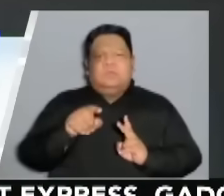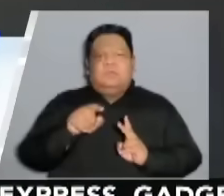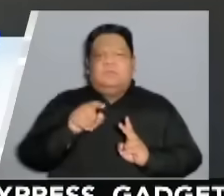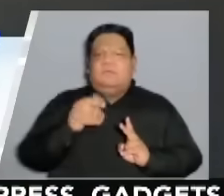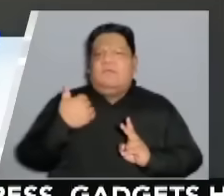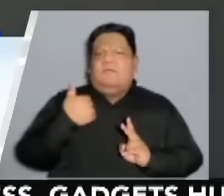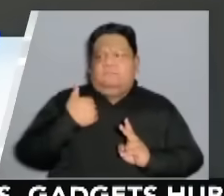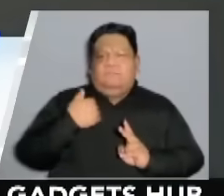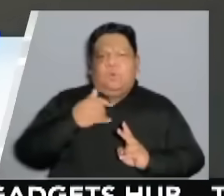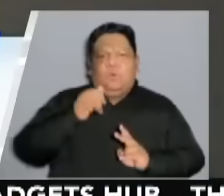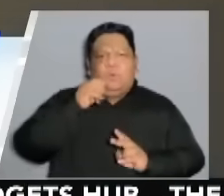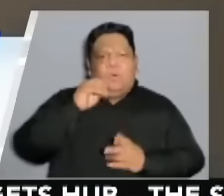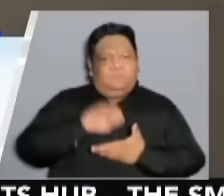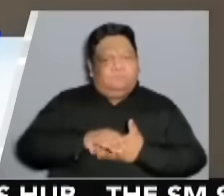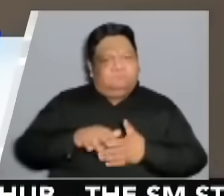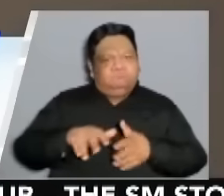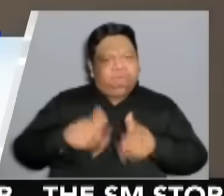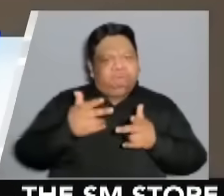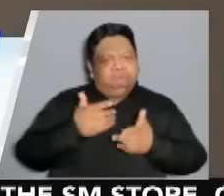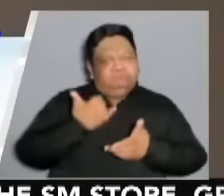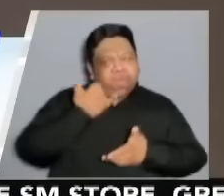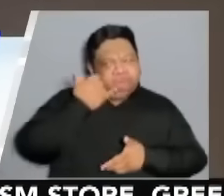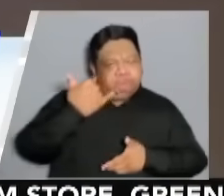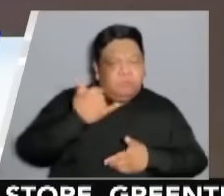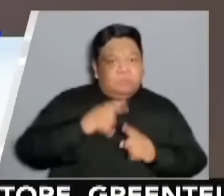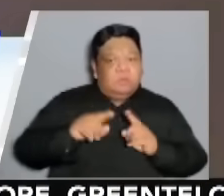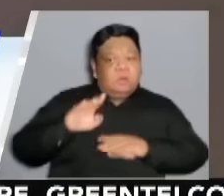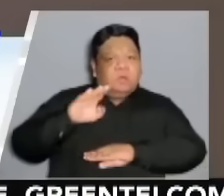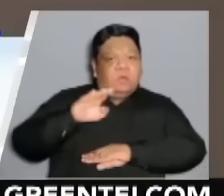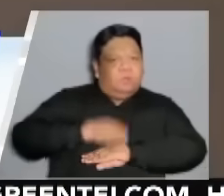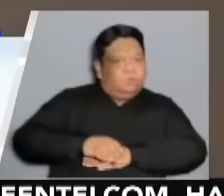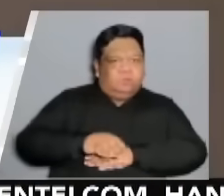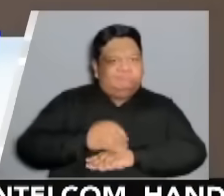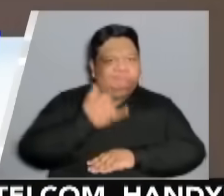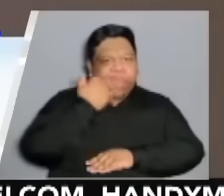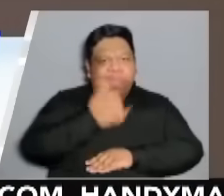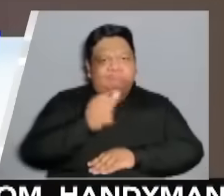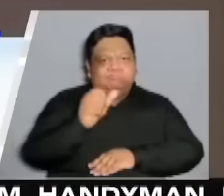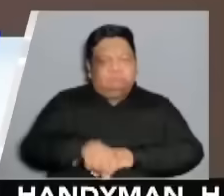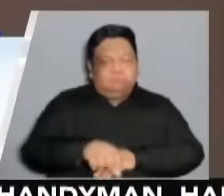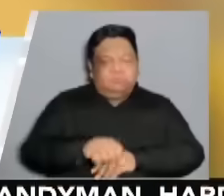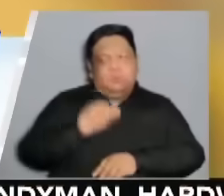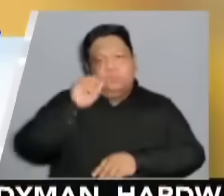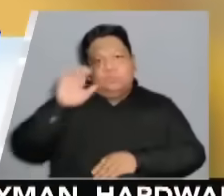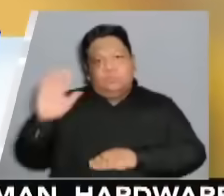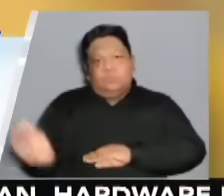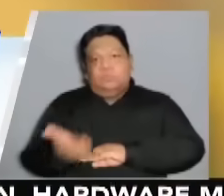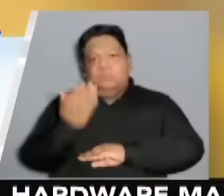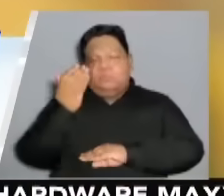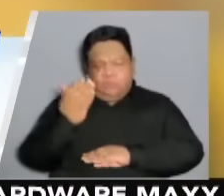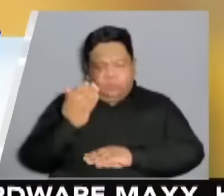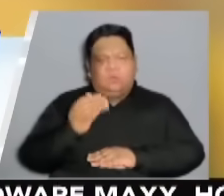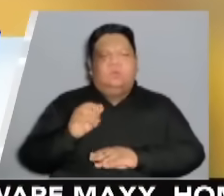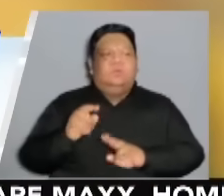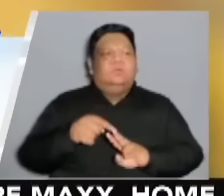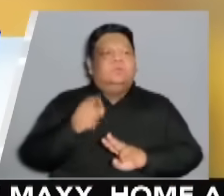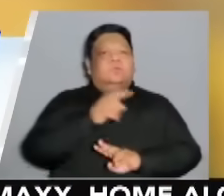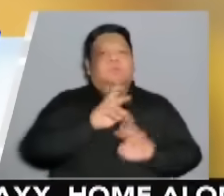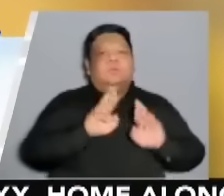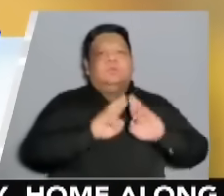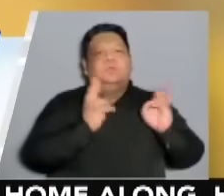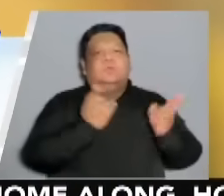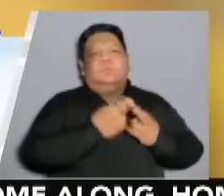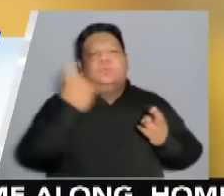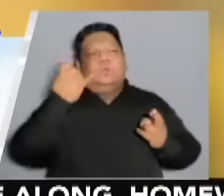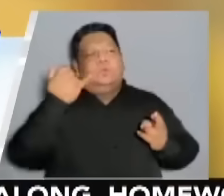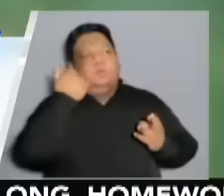hapon, hindi na raw ito makontak. Kinabukasan may tumawag na sa kaanak ng mga biktima at nanghihingi ng 5 million yuan